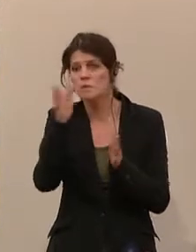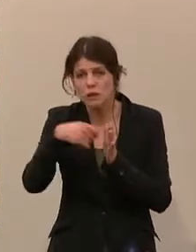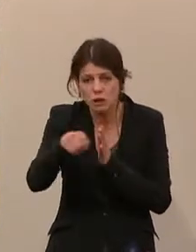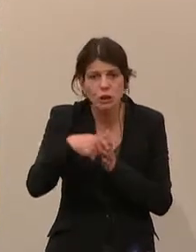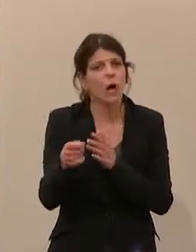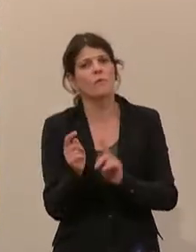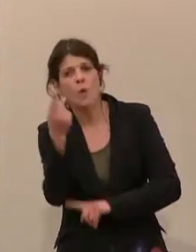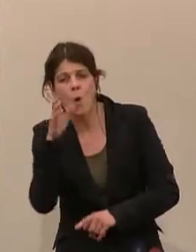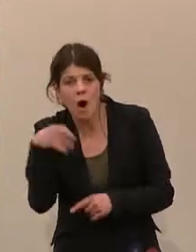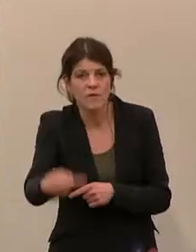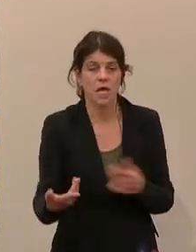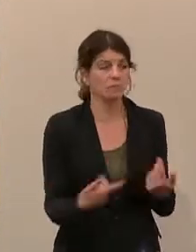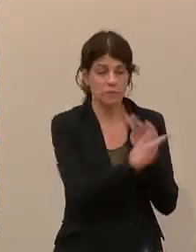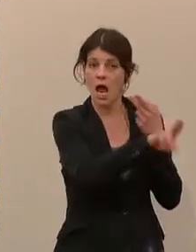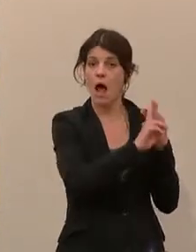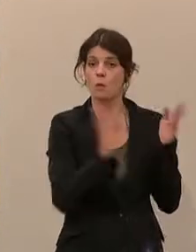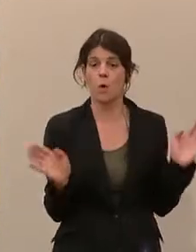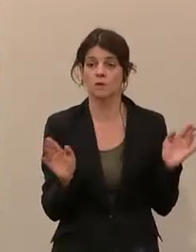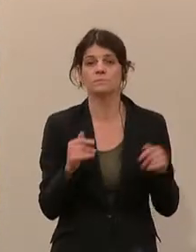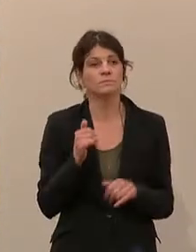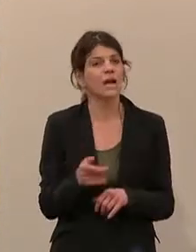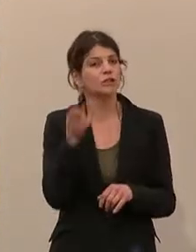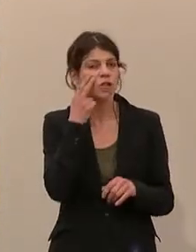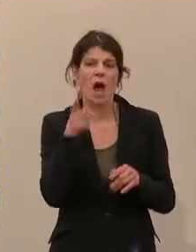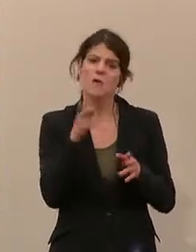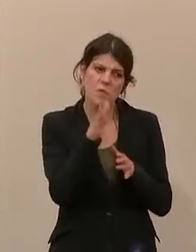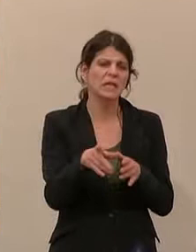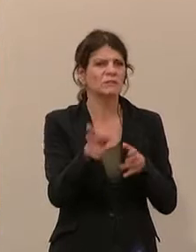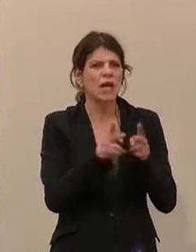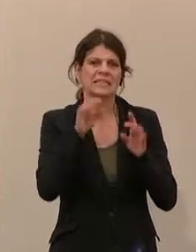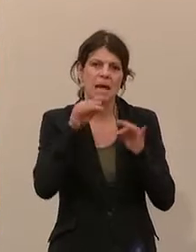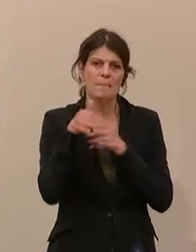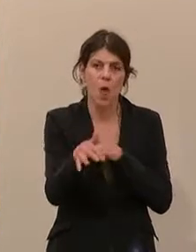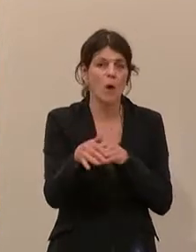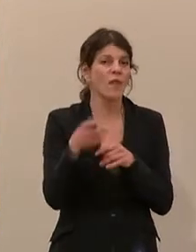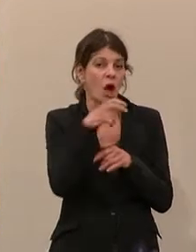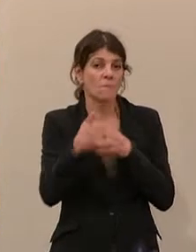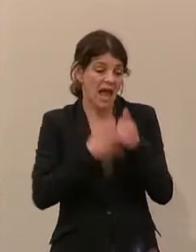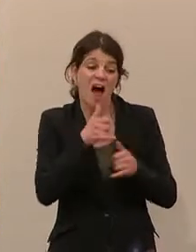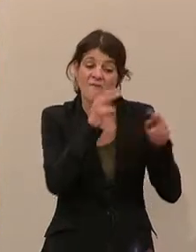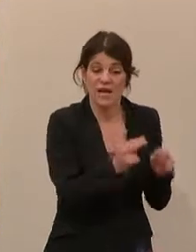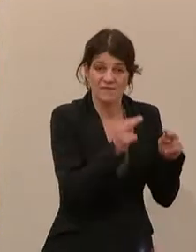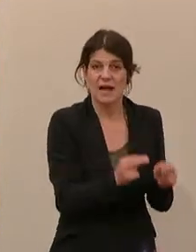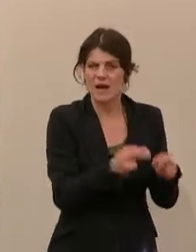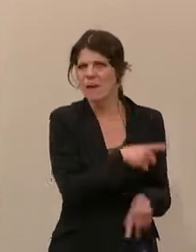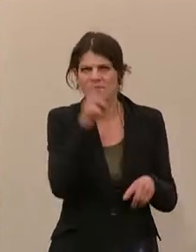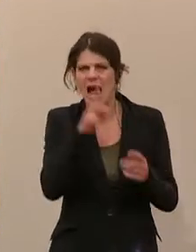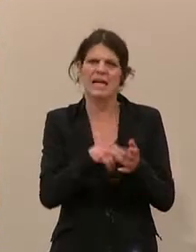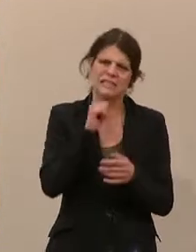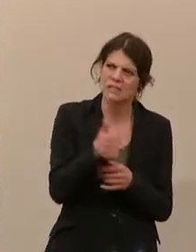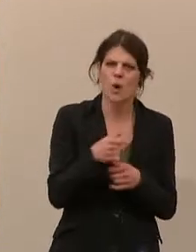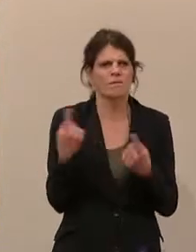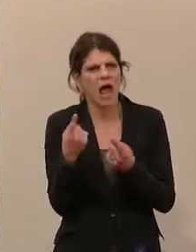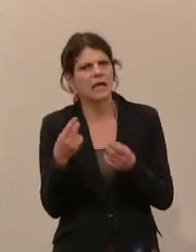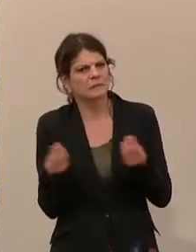sie ausfallen wird, haben Sie geantwortet, es geht um Kürzungen von 10 Millionen pro Jahr. Und Sie wissen noch nicht ganz genau, welche Instrumente